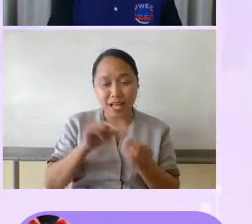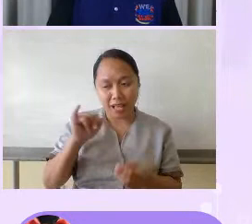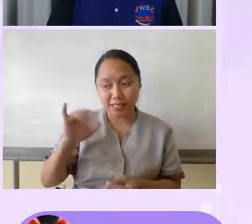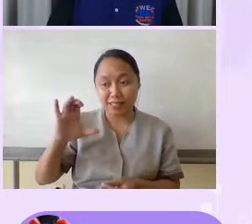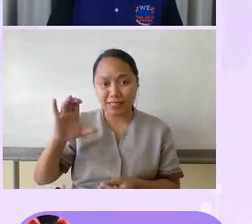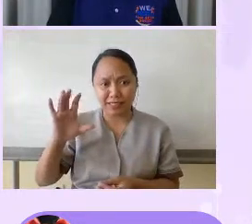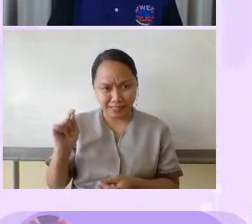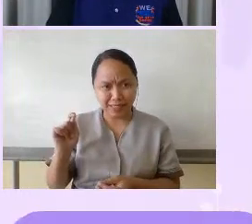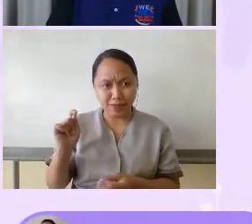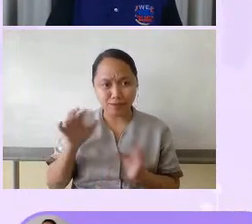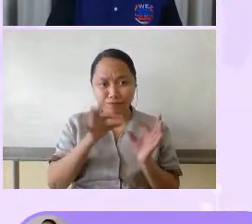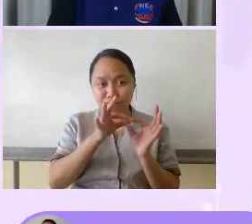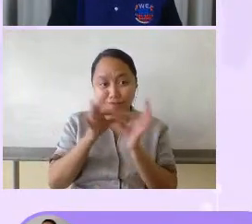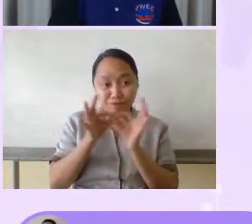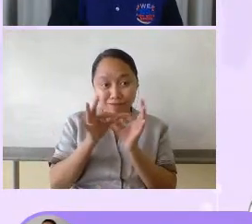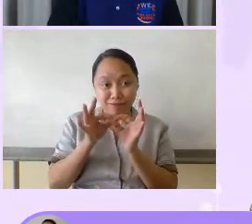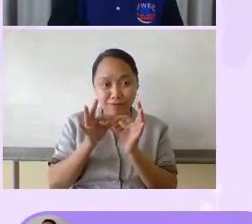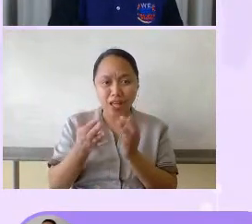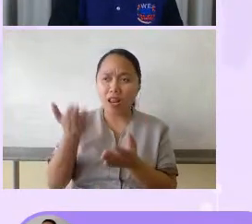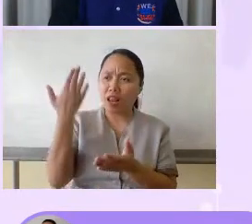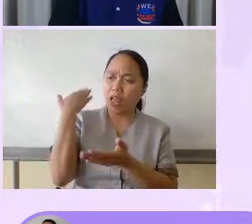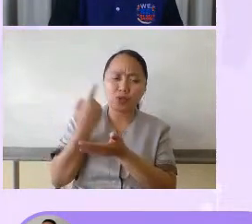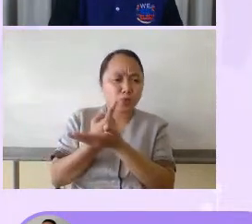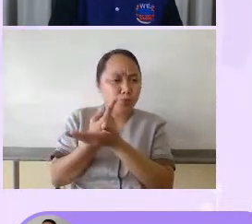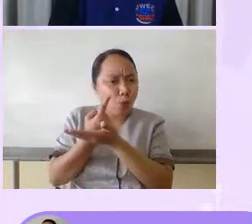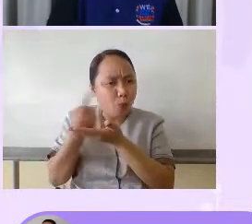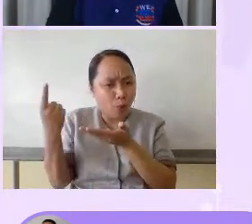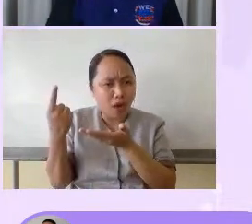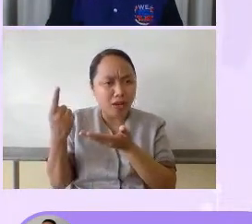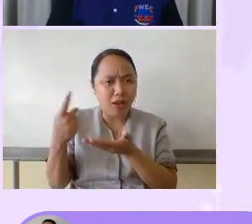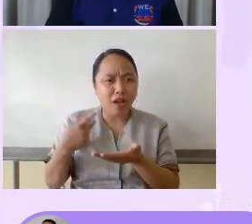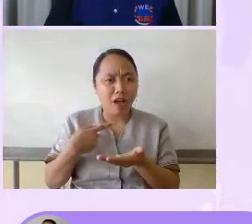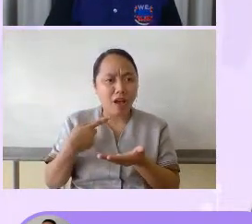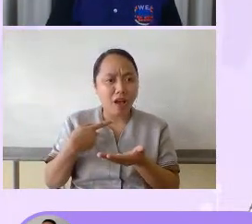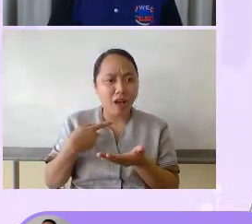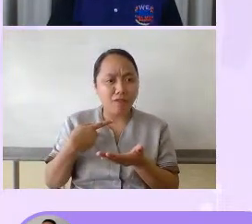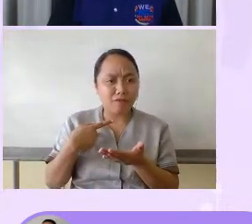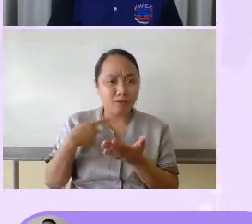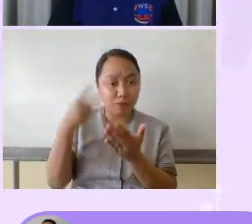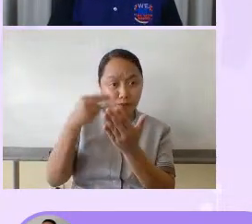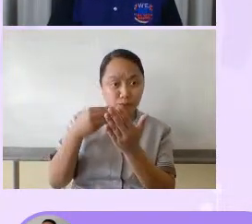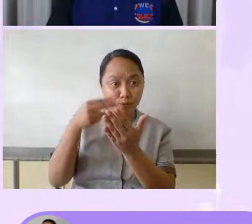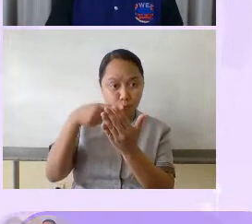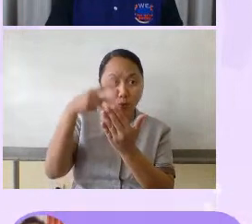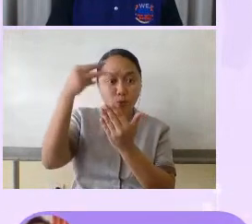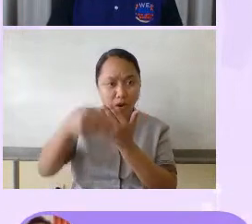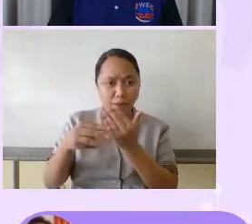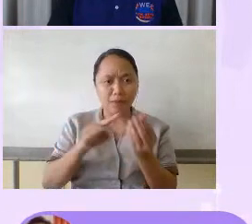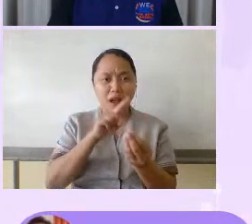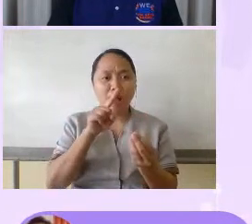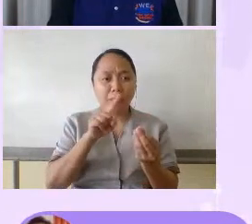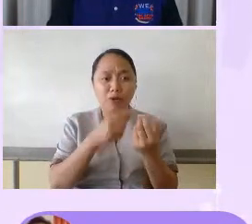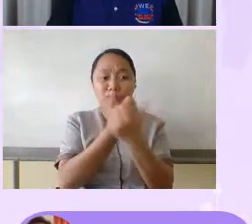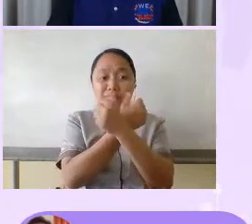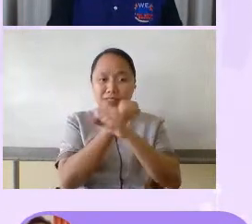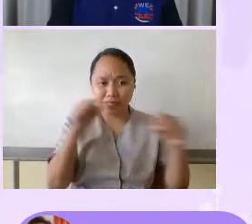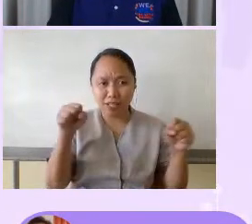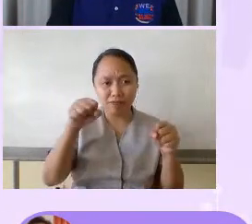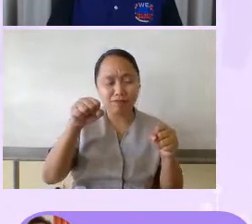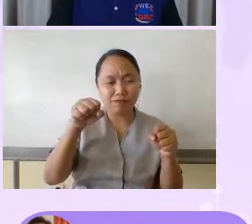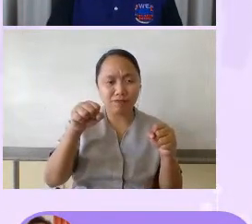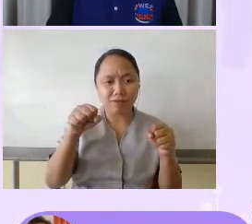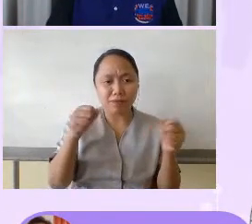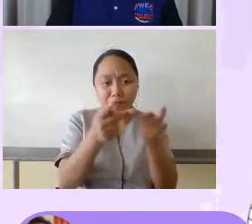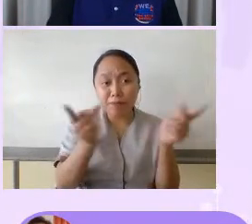At last week naman sa forum na Safe in Tech, Innovation and Cyberspace, nalaman natin ang ilang